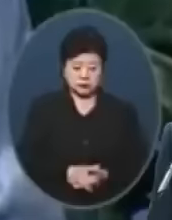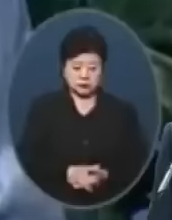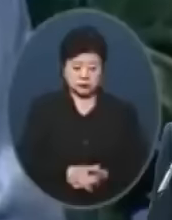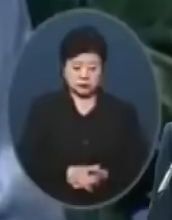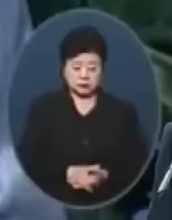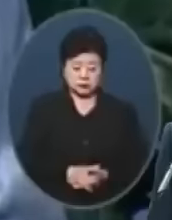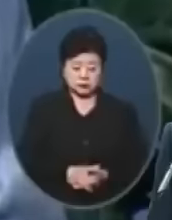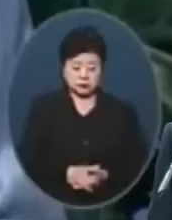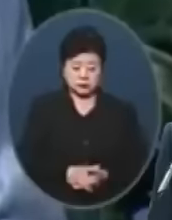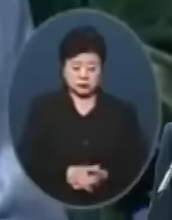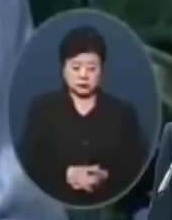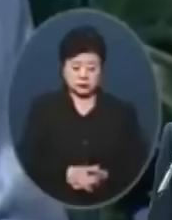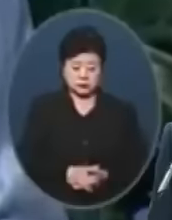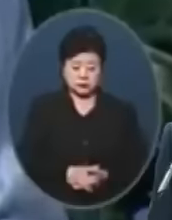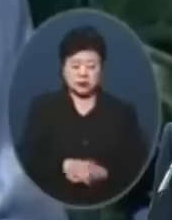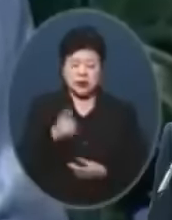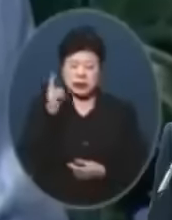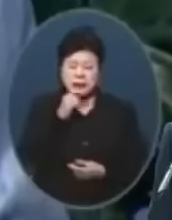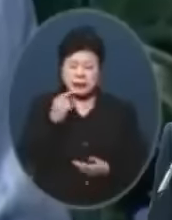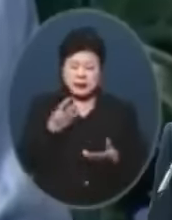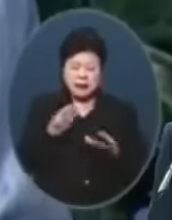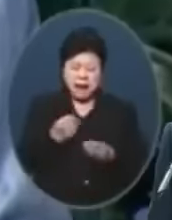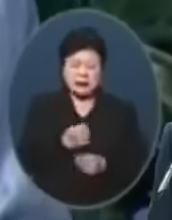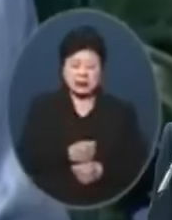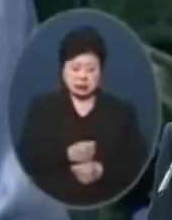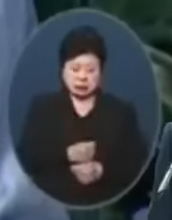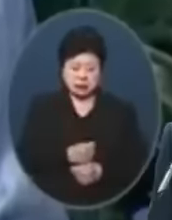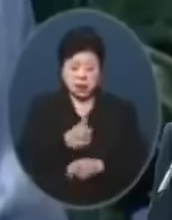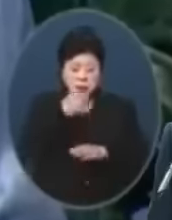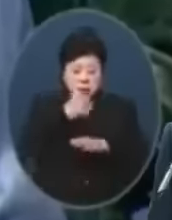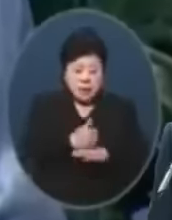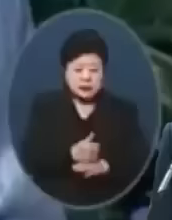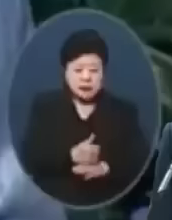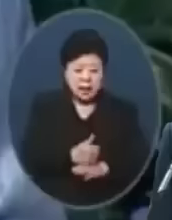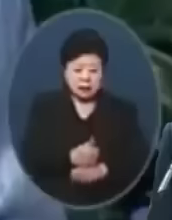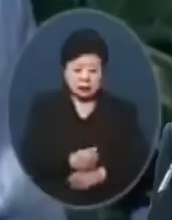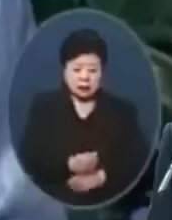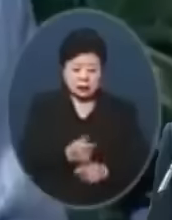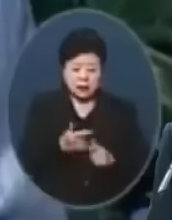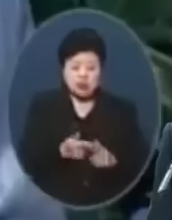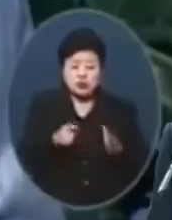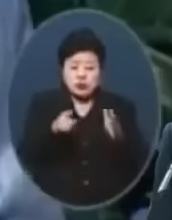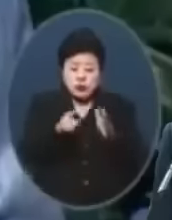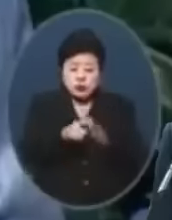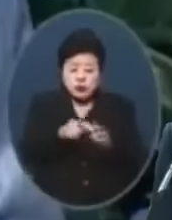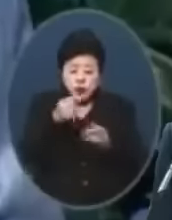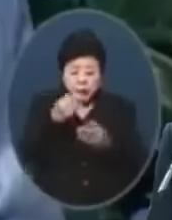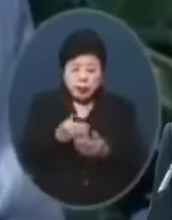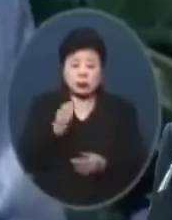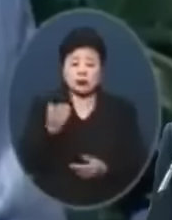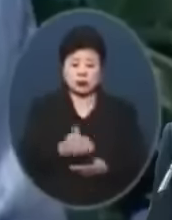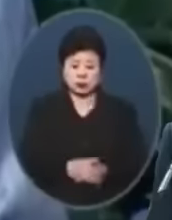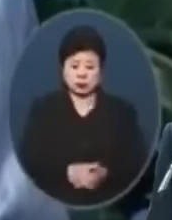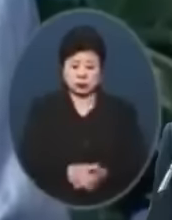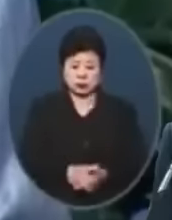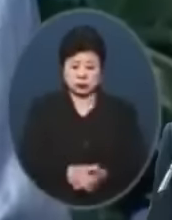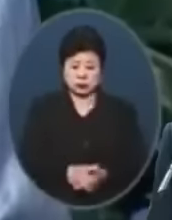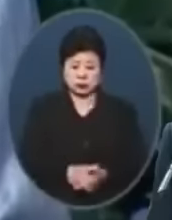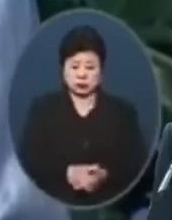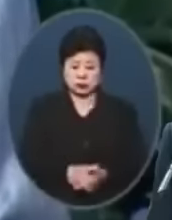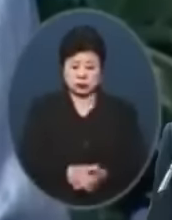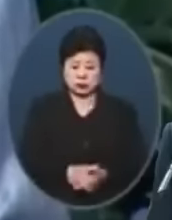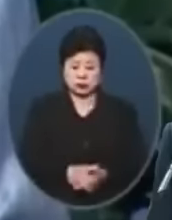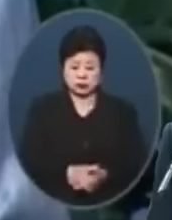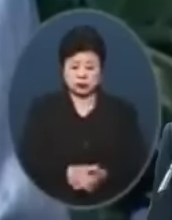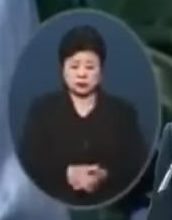저렇게 나쁜 일을 많이 한 사람이 1, 2분 죽어서 구원을 받을 수 없다고 말할 사람이